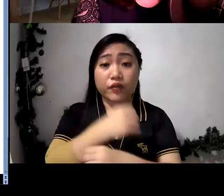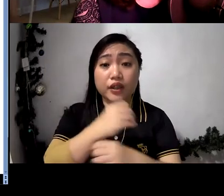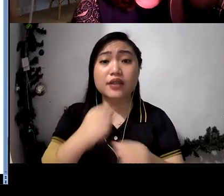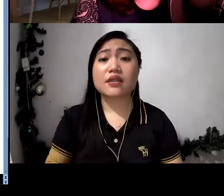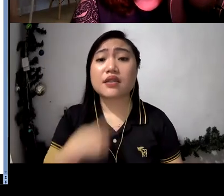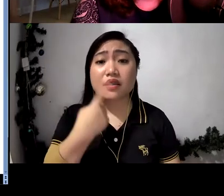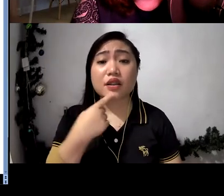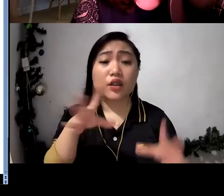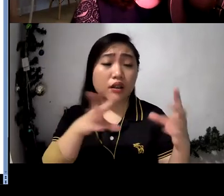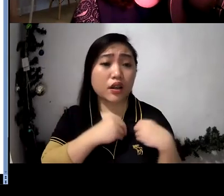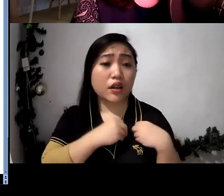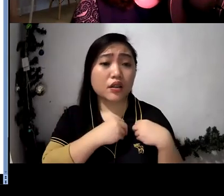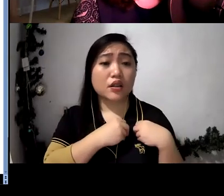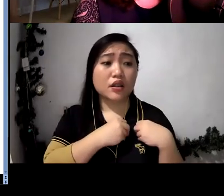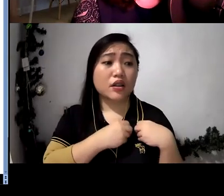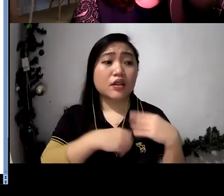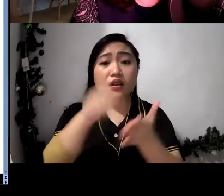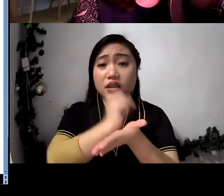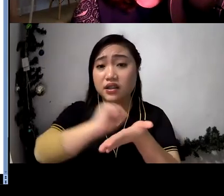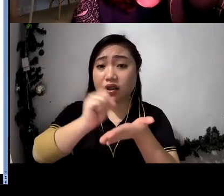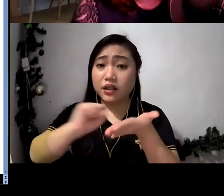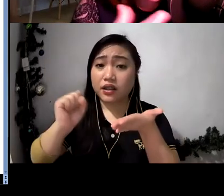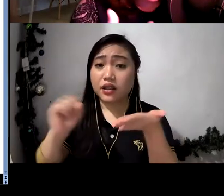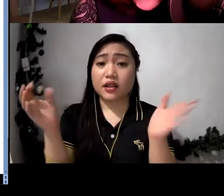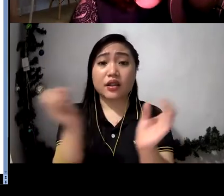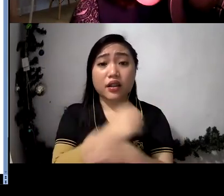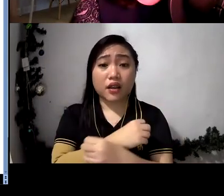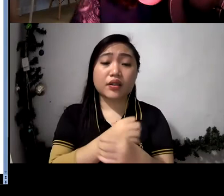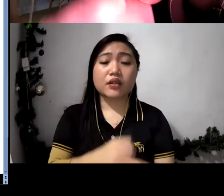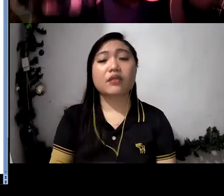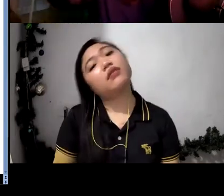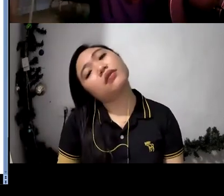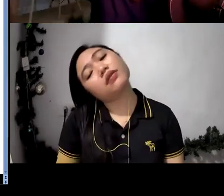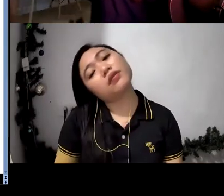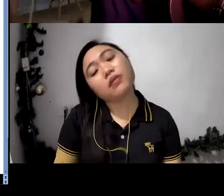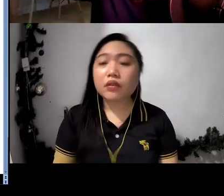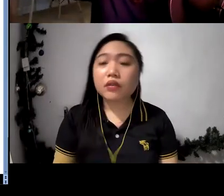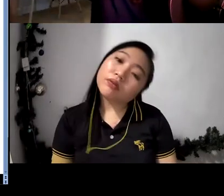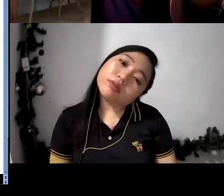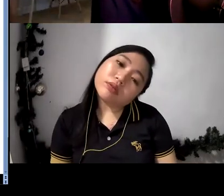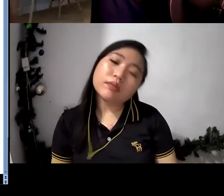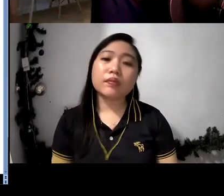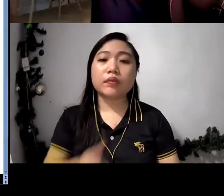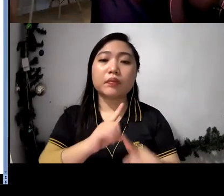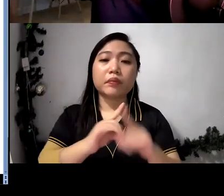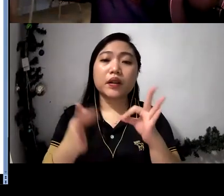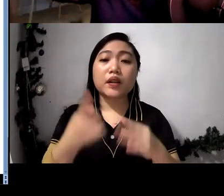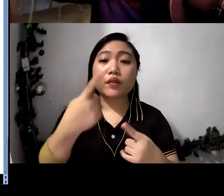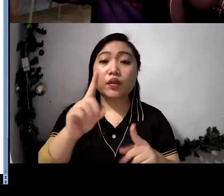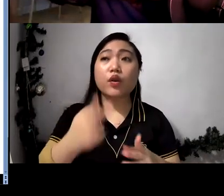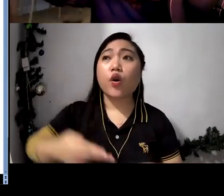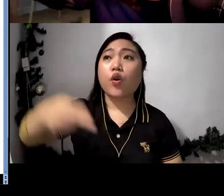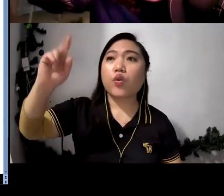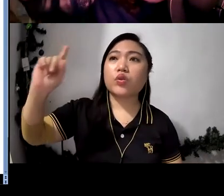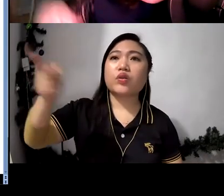tinatanggap nating secretary, for example, no? Pag sa opisina. Pero pag pumunta ka sa matataas na posisyon ng gobyerno,